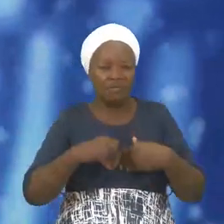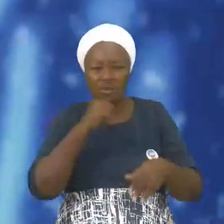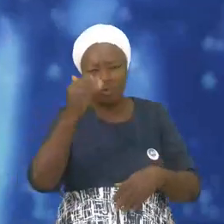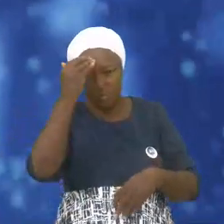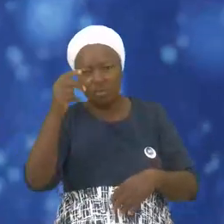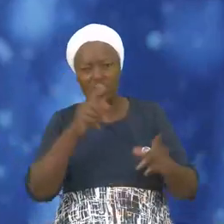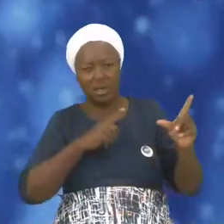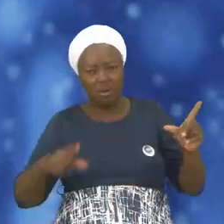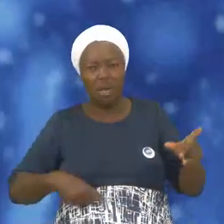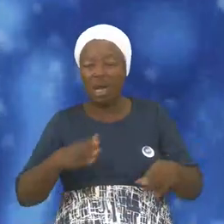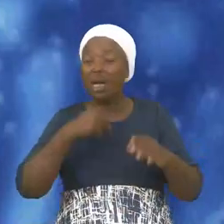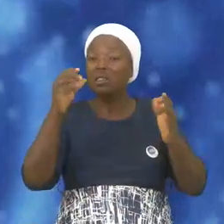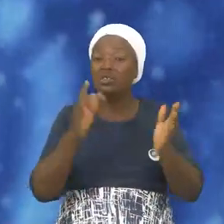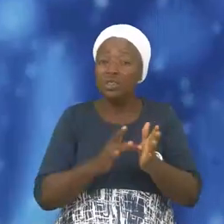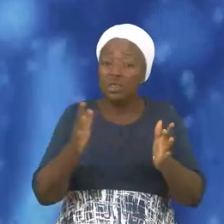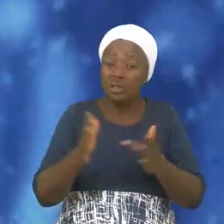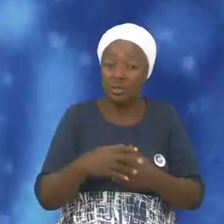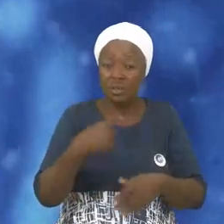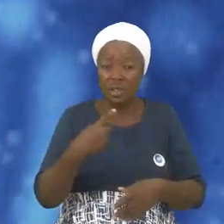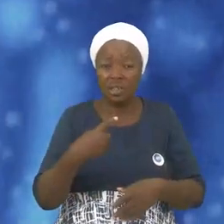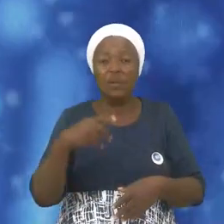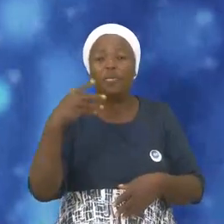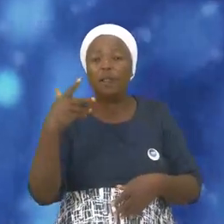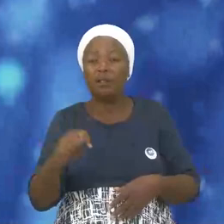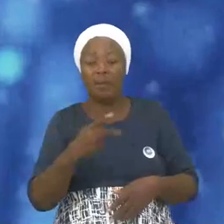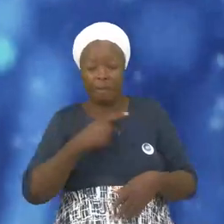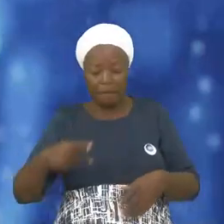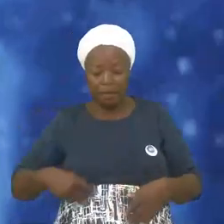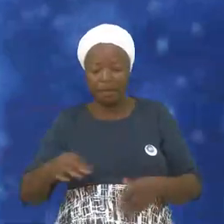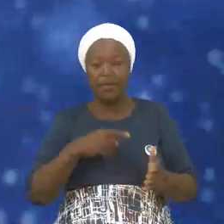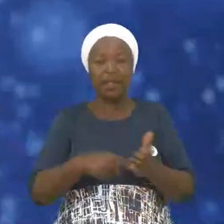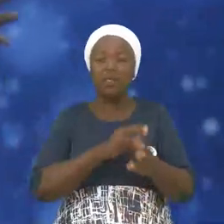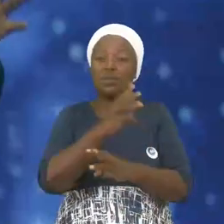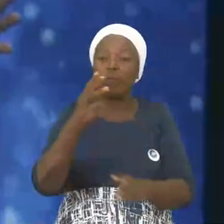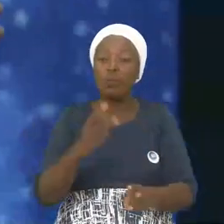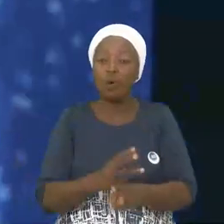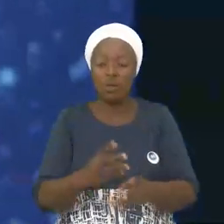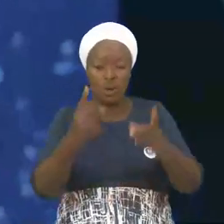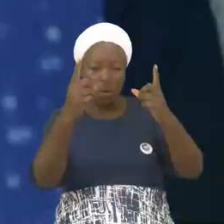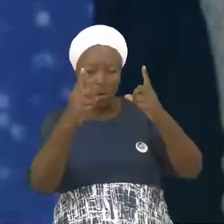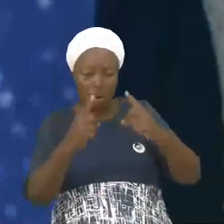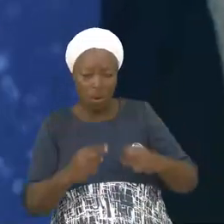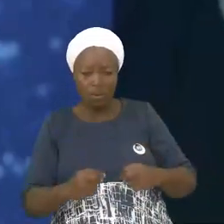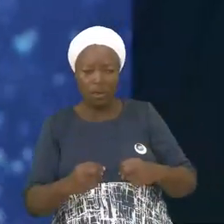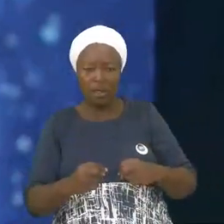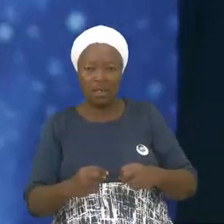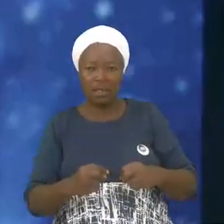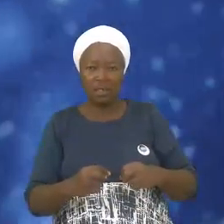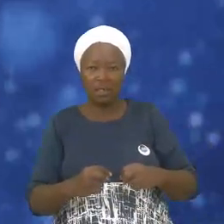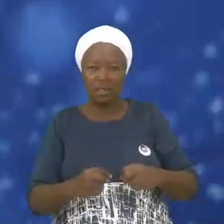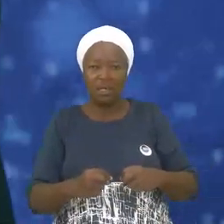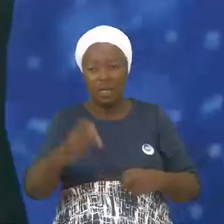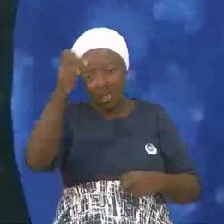les gens du monde, ceux-là qui n'ont pas connu le Seigneur. Et Jésus-Christ dit, le prince de ce